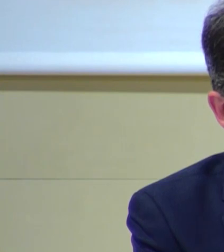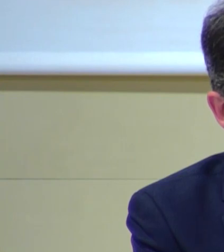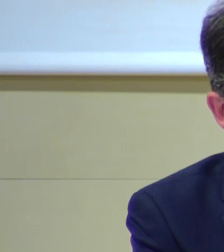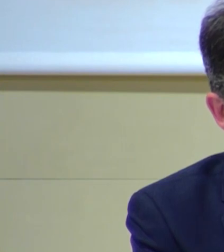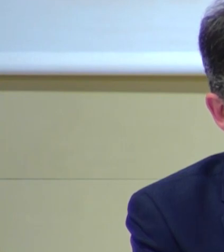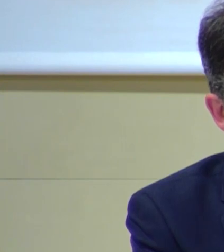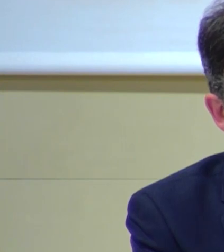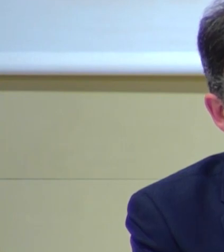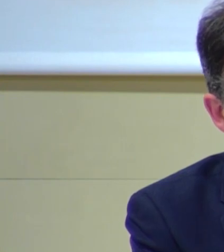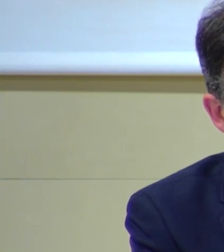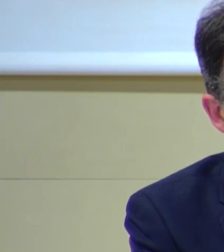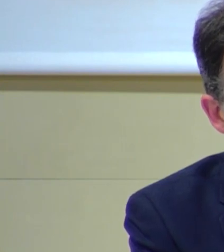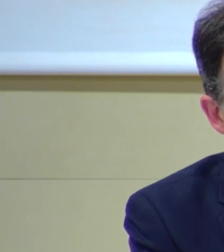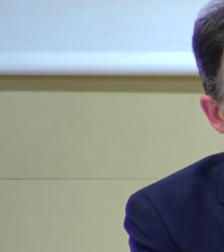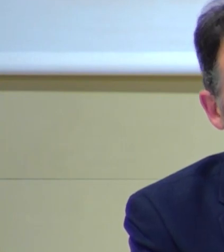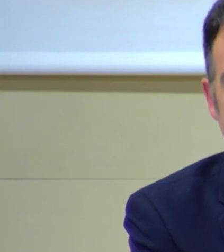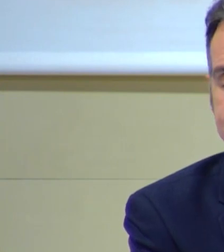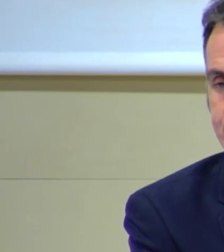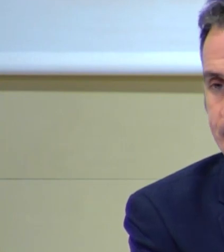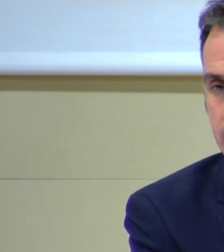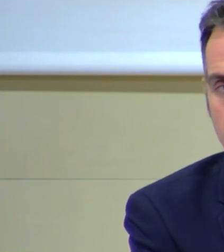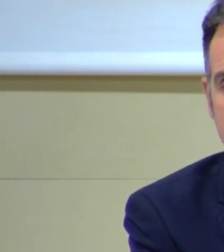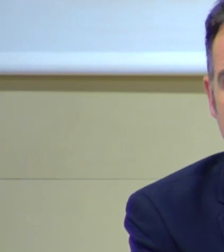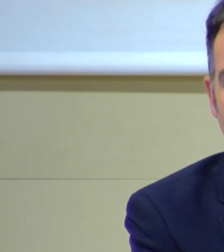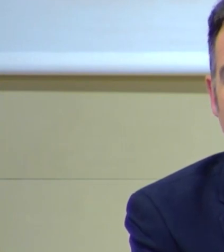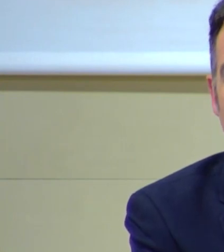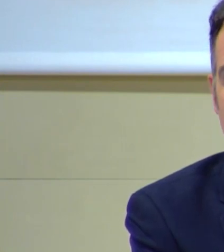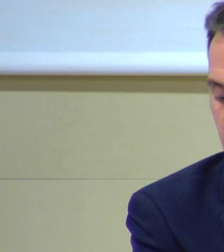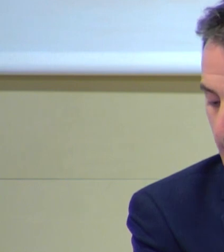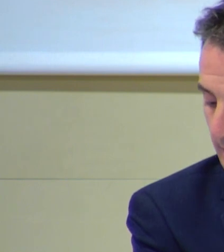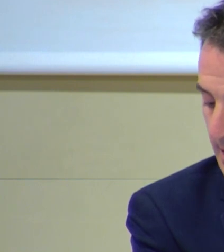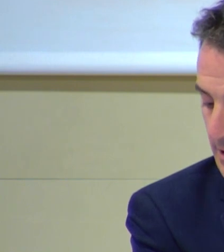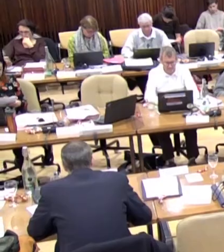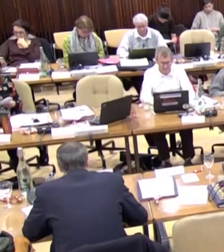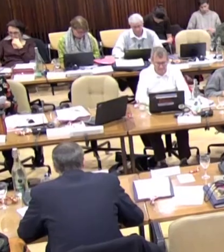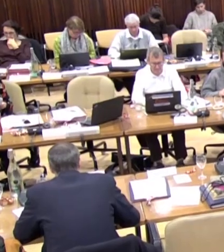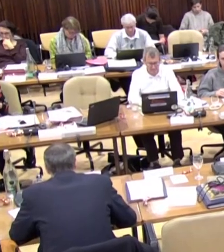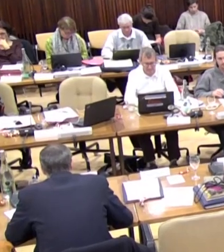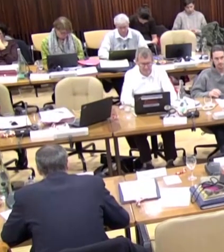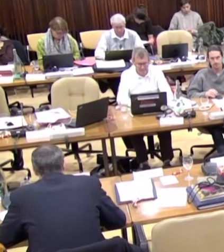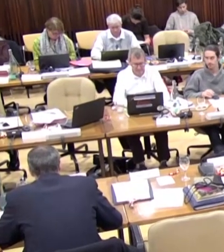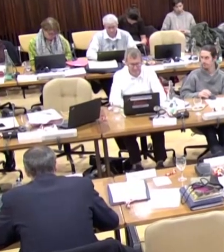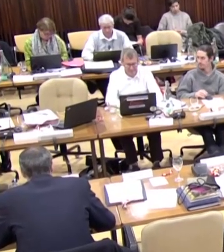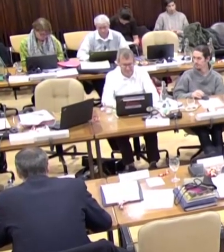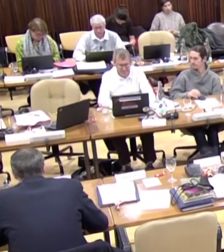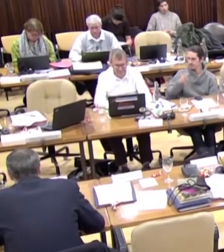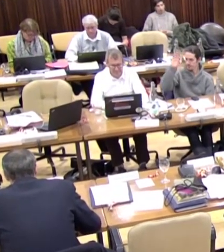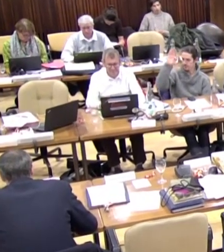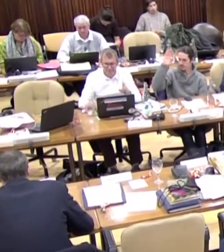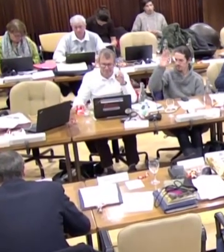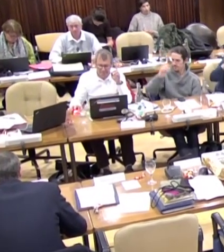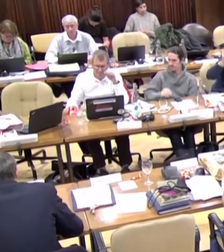l'a48 convention de partenariat avec la maison des adolescents qui ne prend pas part au vote qui s'abstient qui votent contre qui vote pour